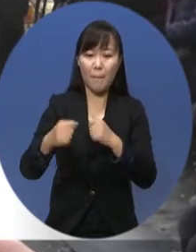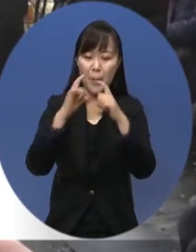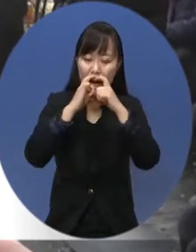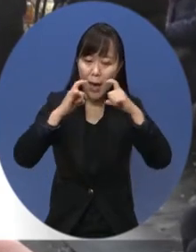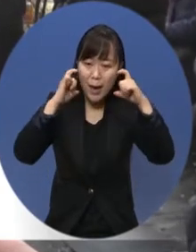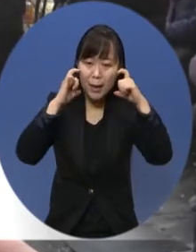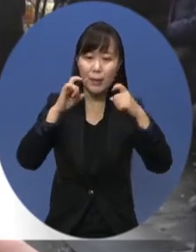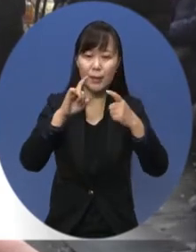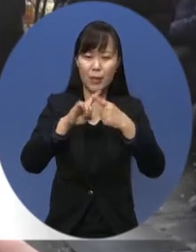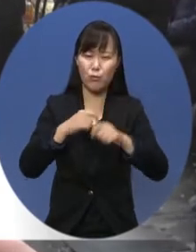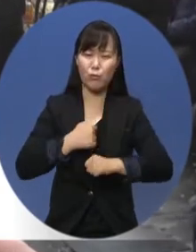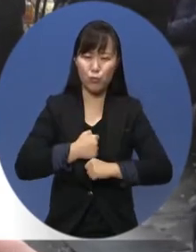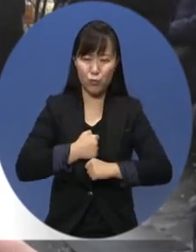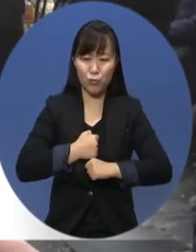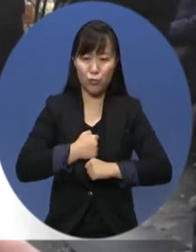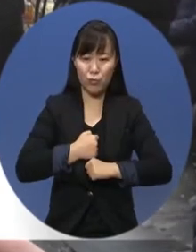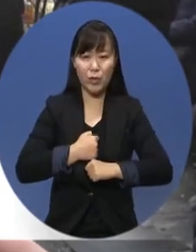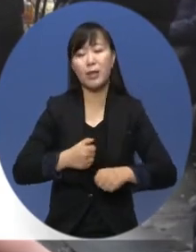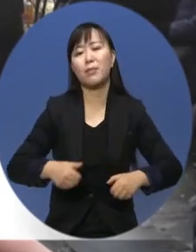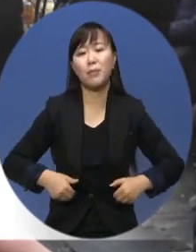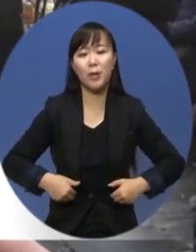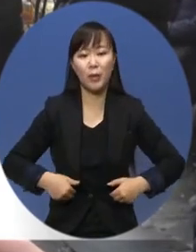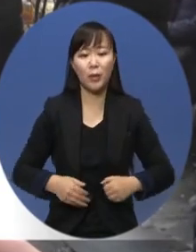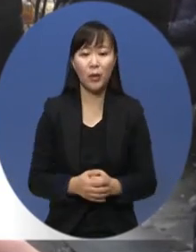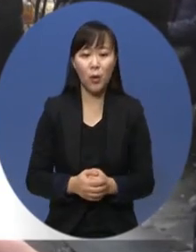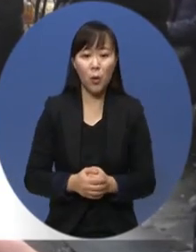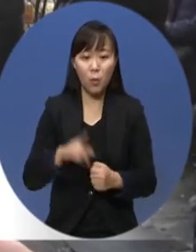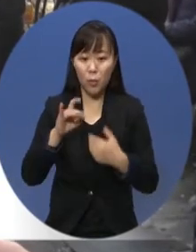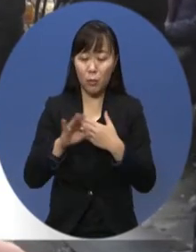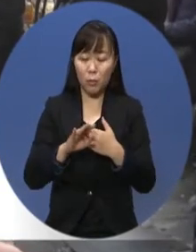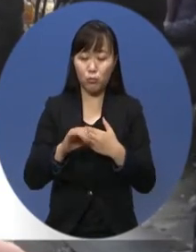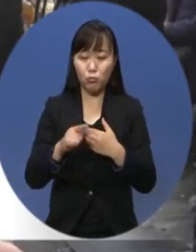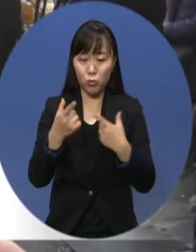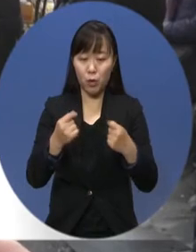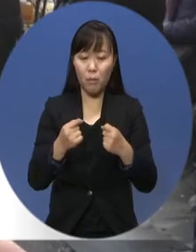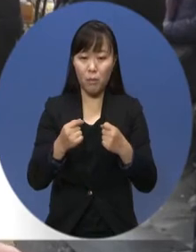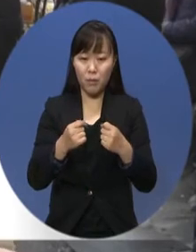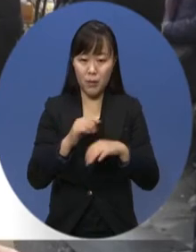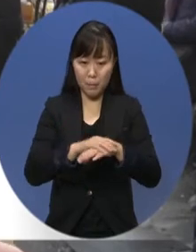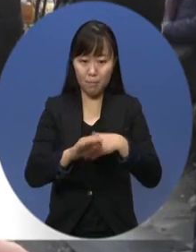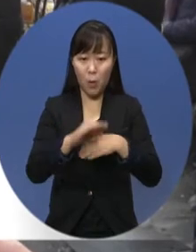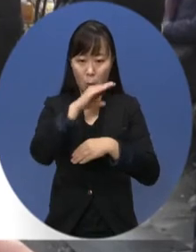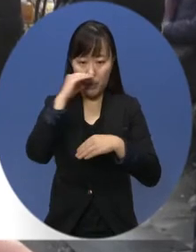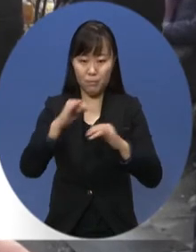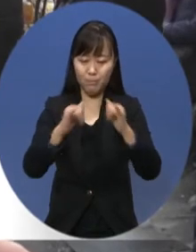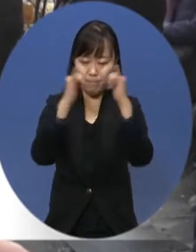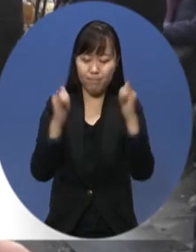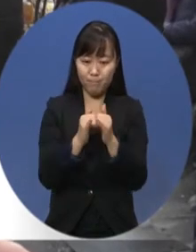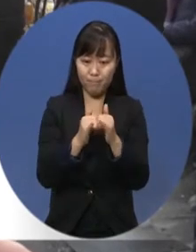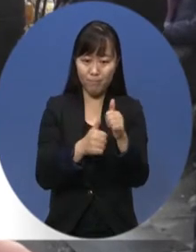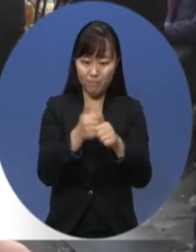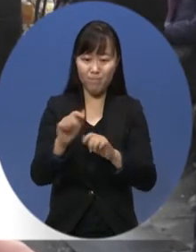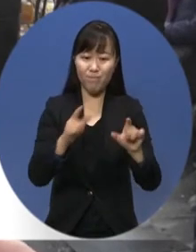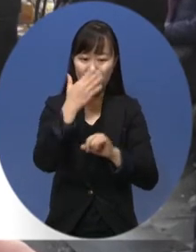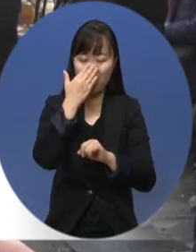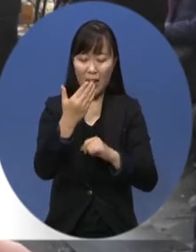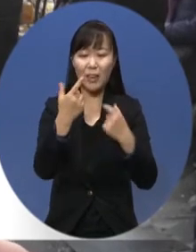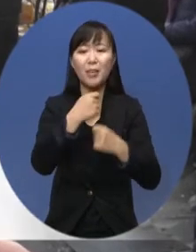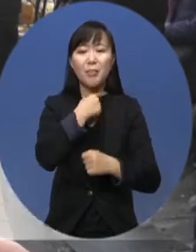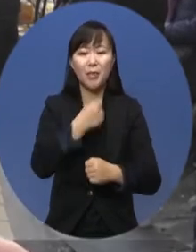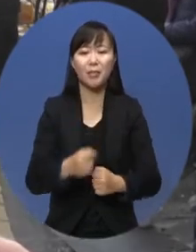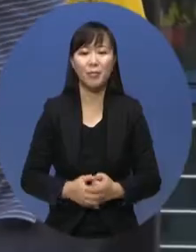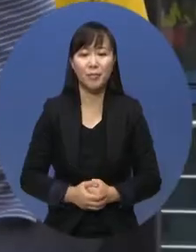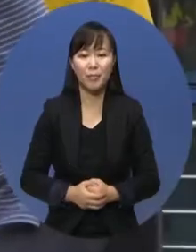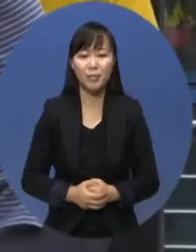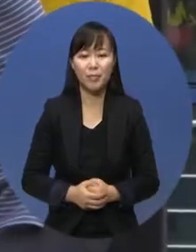이런 거를 좀 지켜주셨으면 하는, 그래야 우리가 건전한 사회 뭐 이렇게 살아나가지 않겠어요? 그런